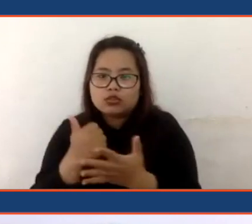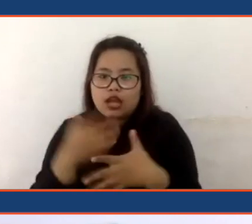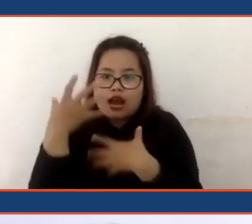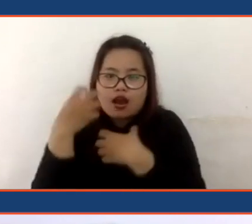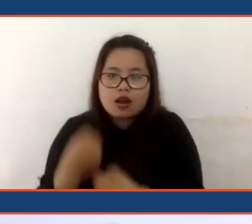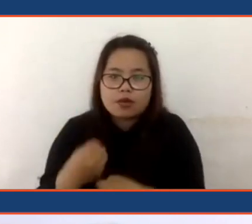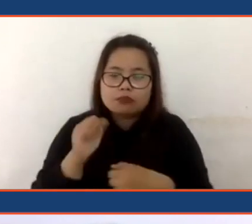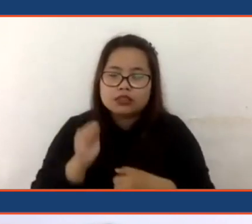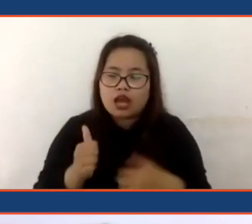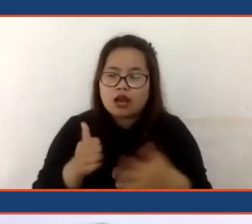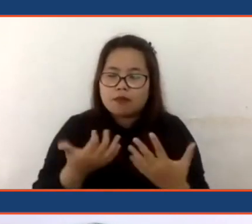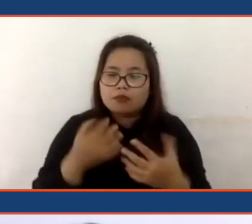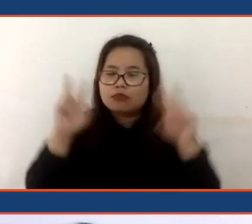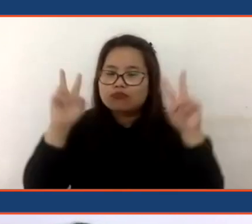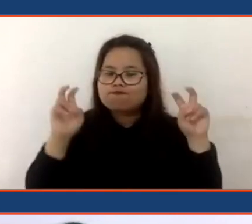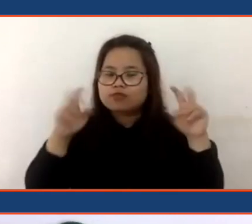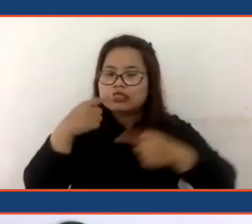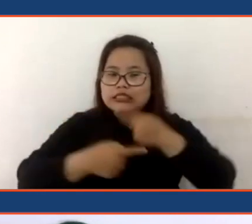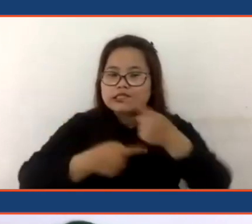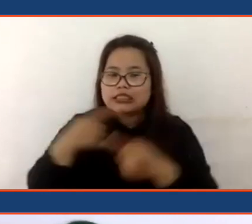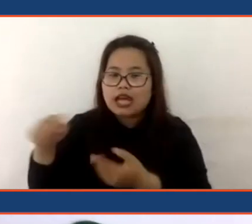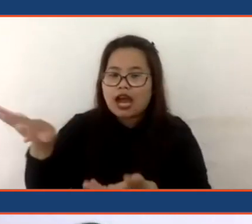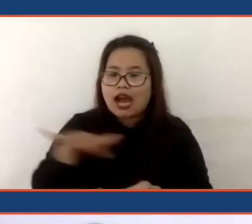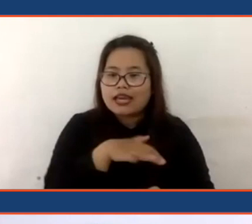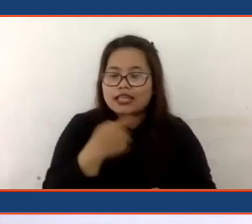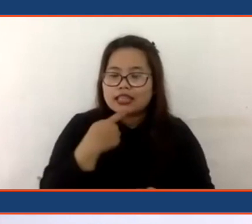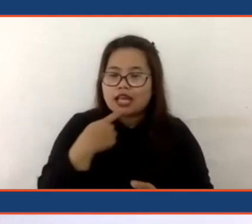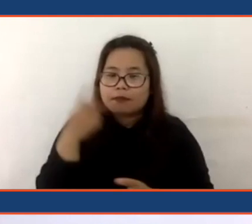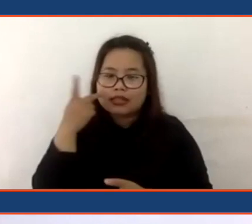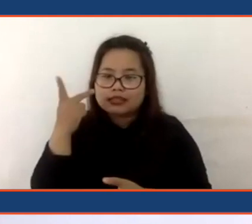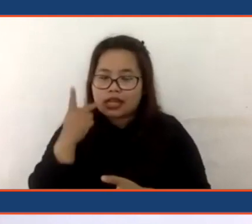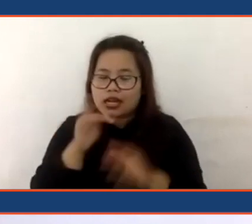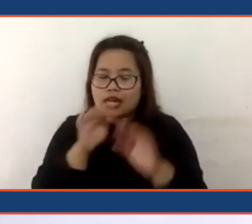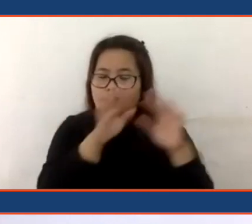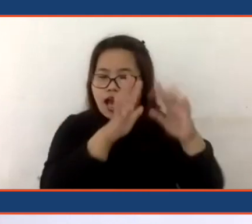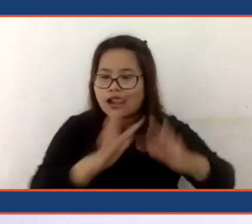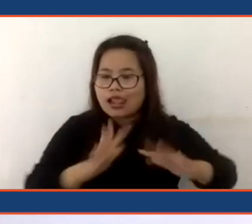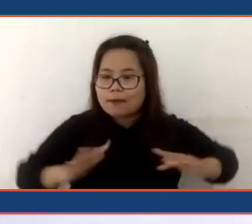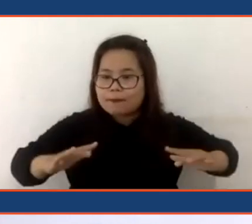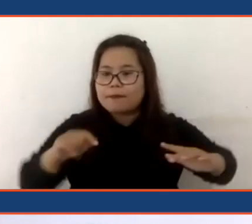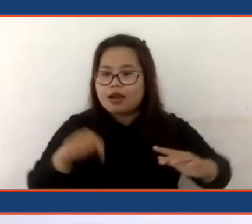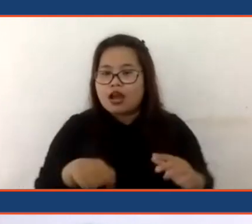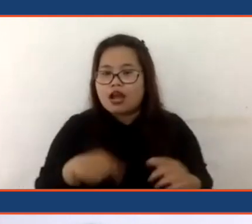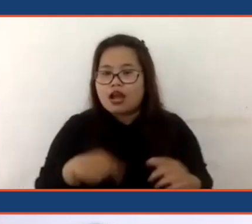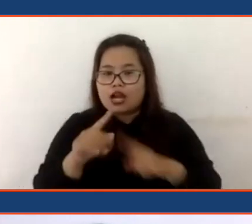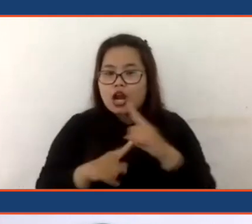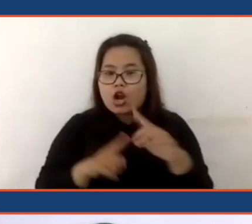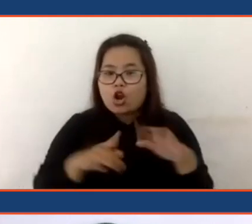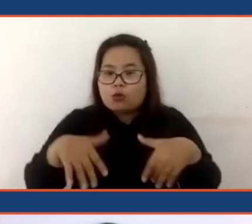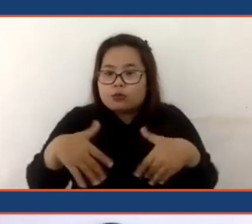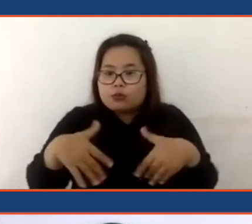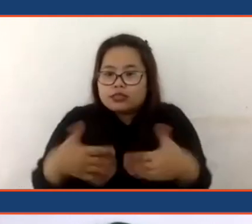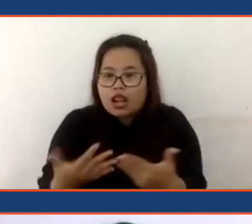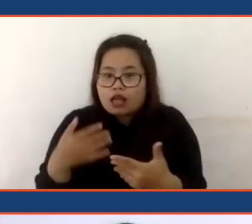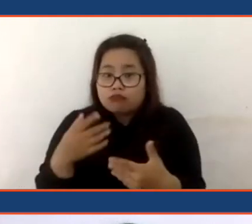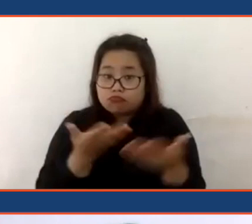mempengaruhi cerita-cerita air untuk kelebihan alam sebenarnya Ini kalau misalkan tertarik